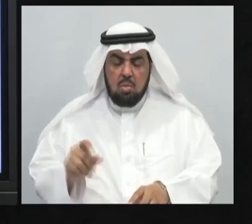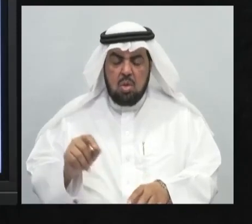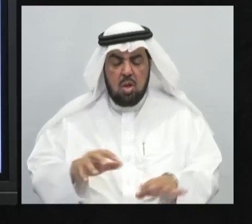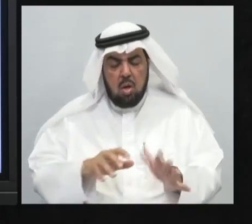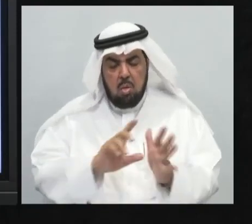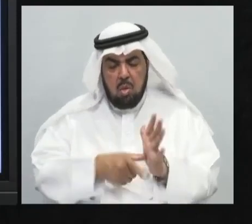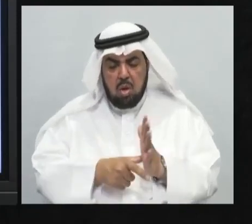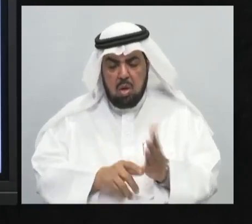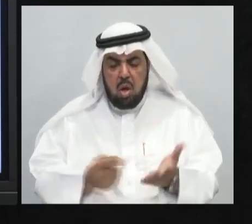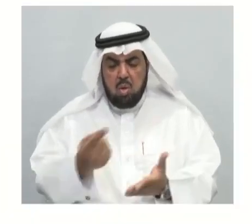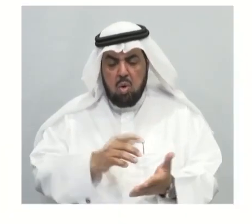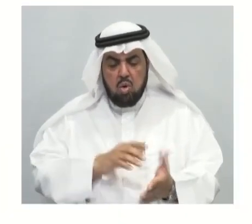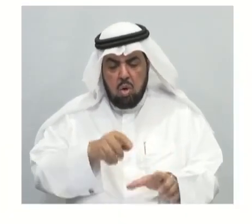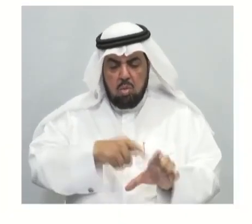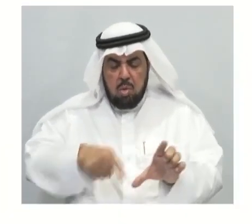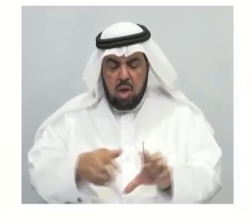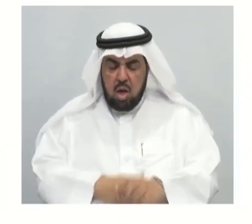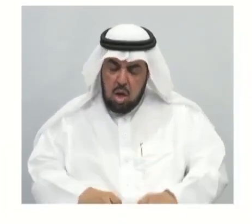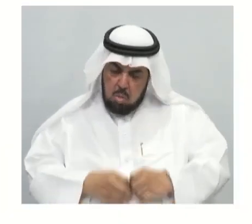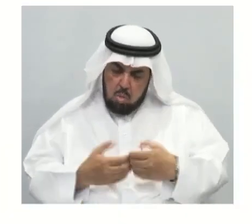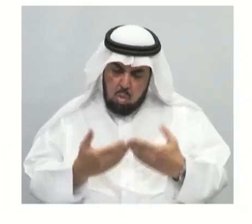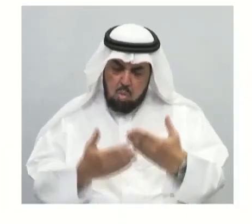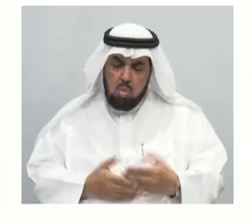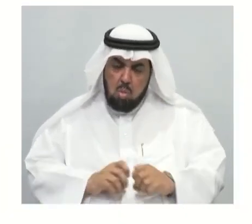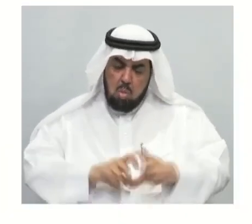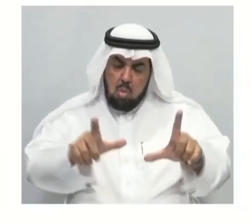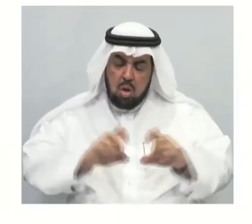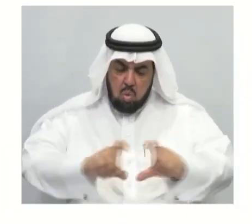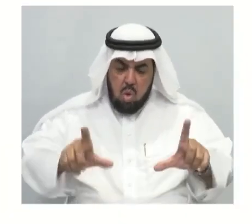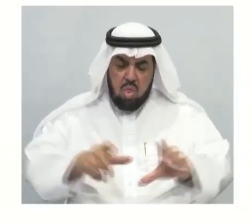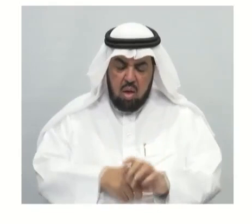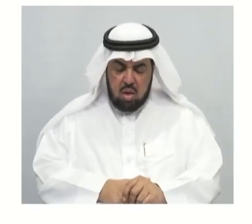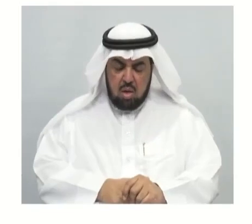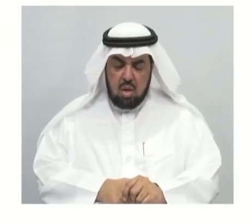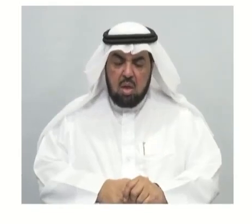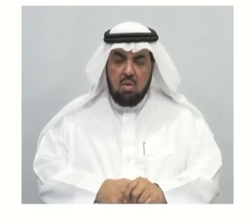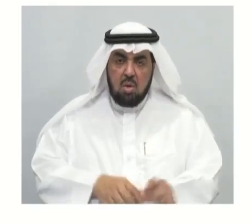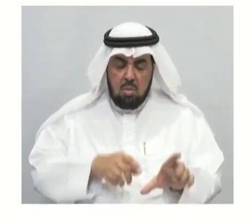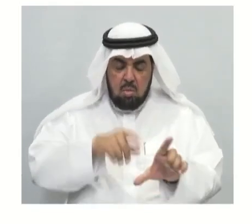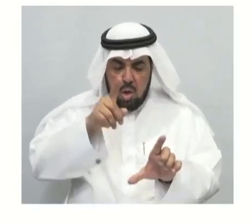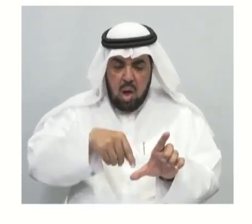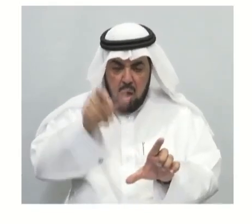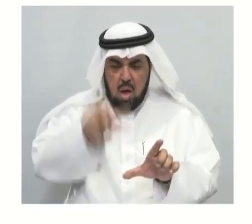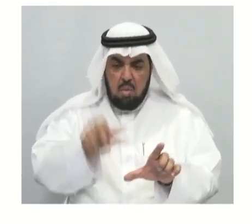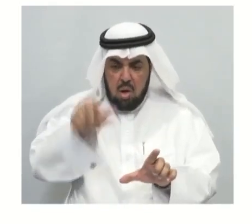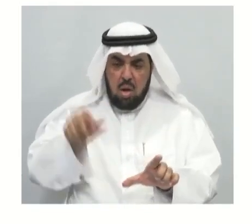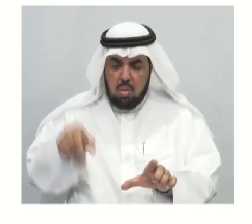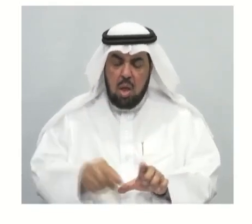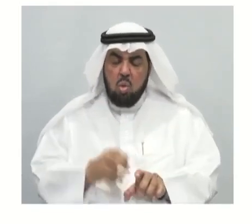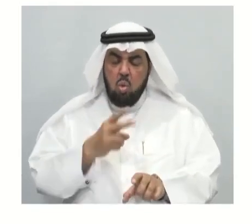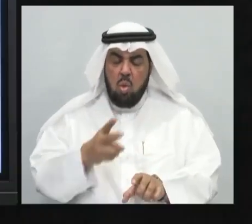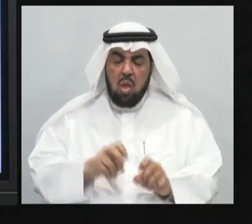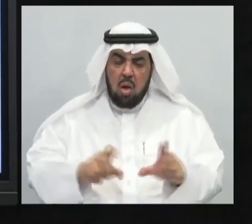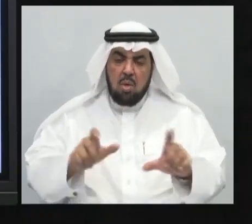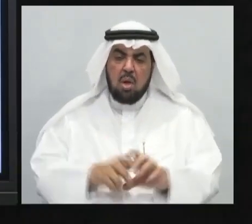المخططات والرسوم انها مباشره توضح لك بالاعمده مثلا توضح لك